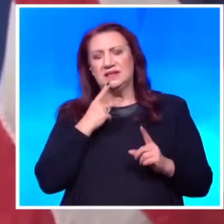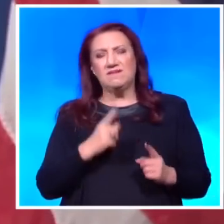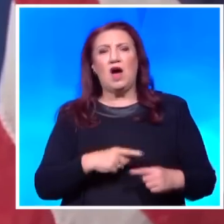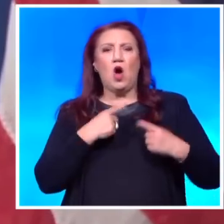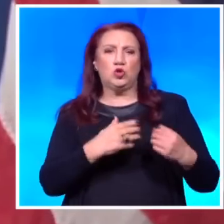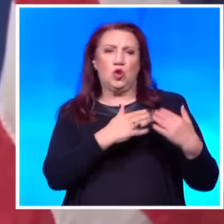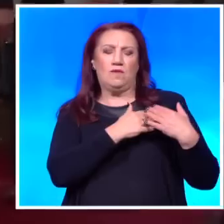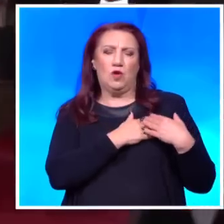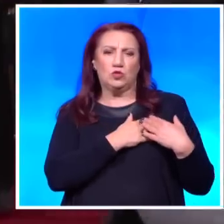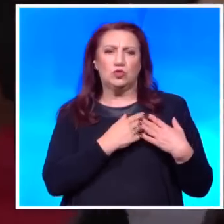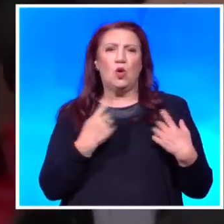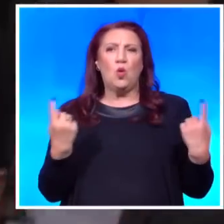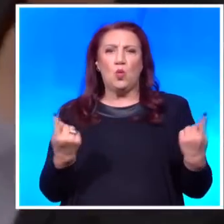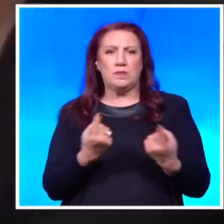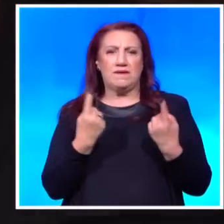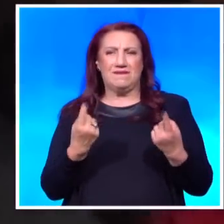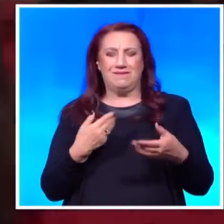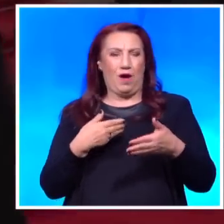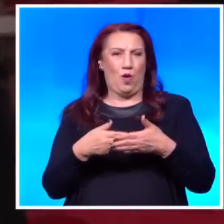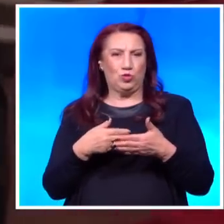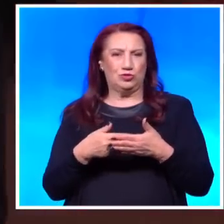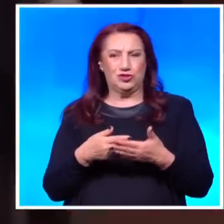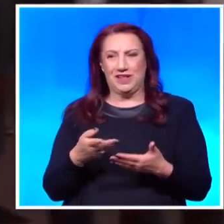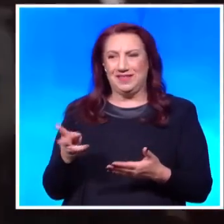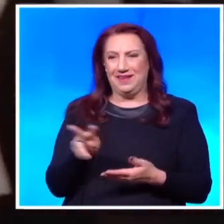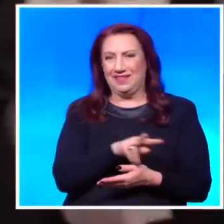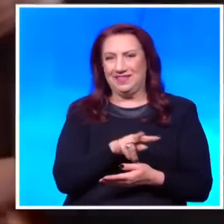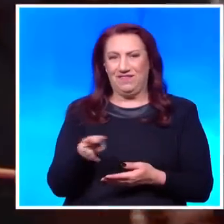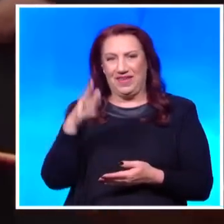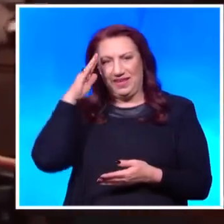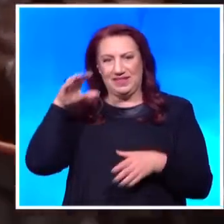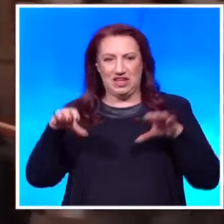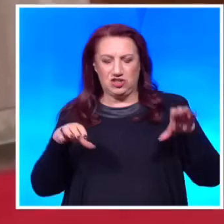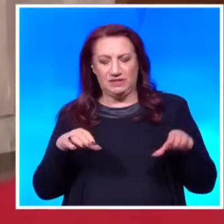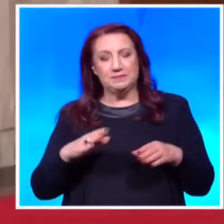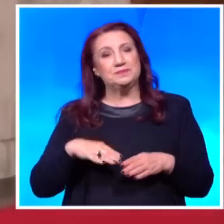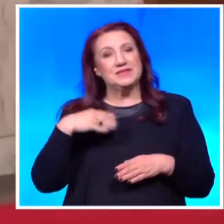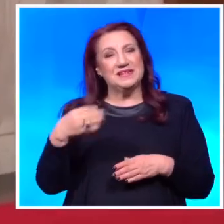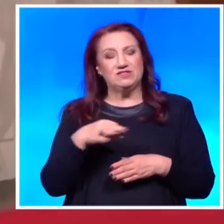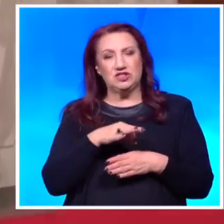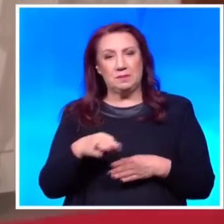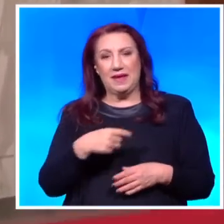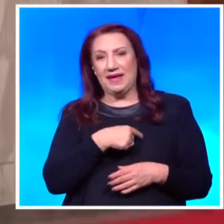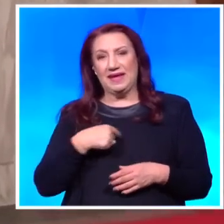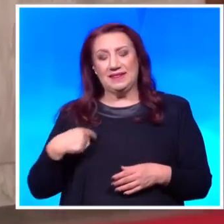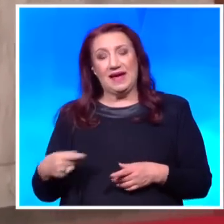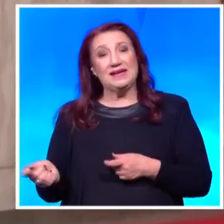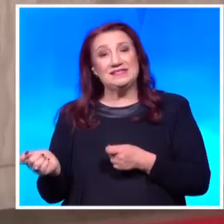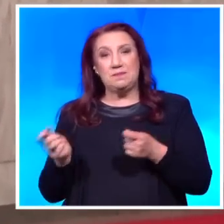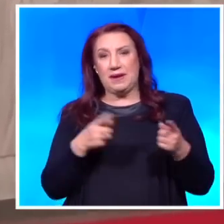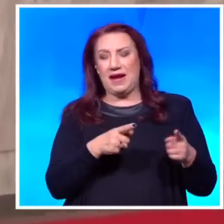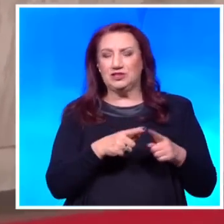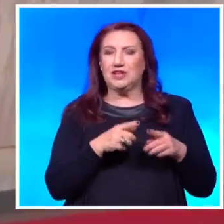си. Очаква се през следващите седмици Китай да изпрати на визита в Съединените щати външния си министър.